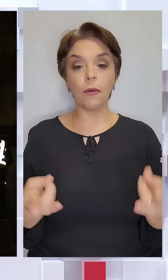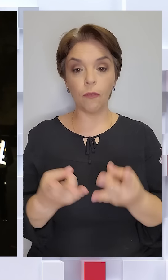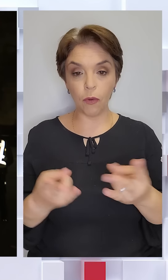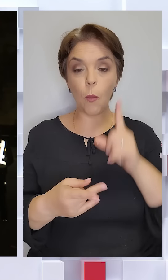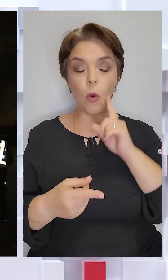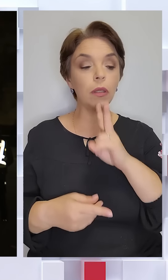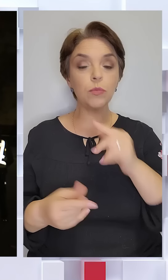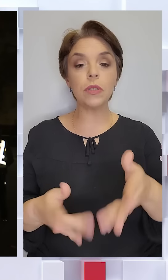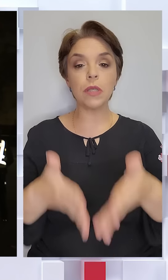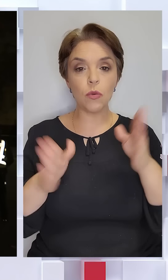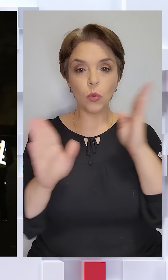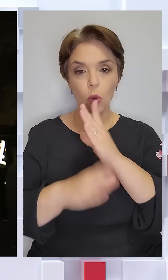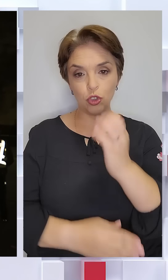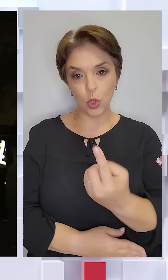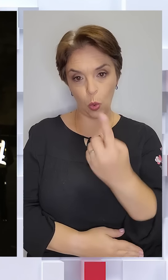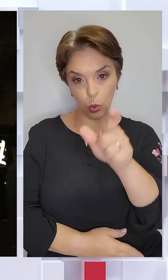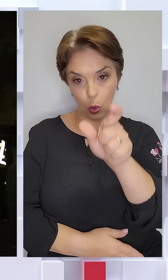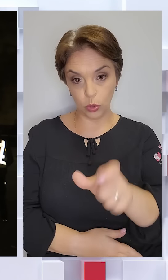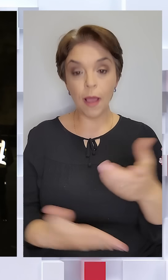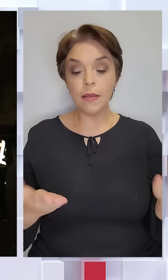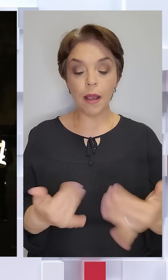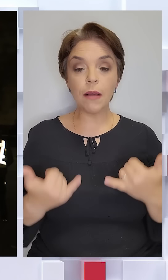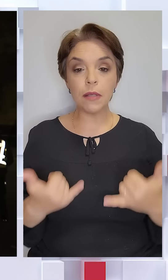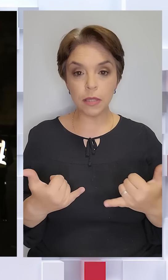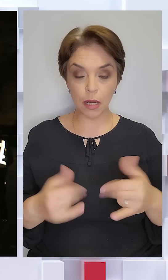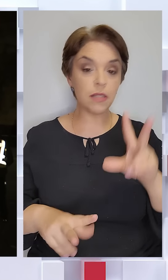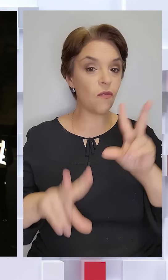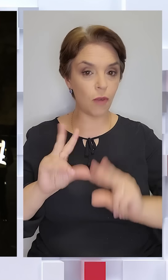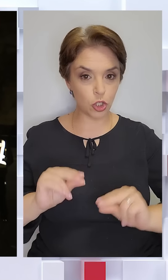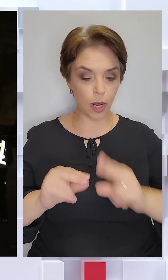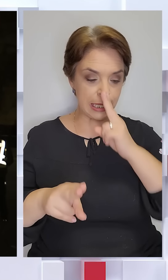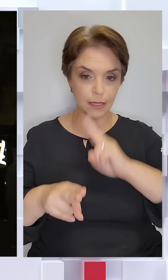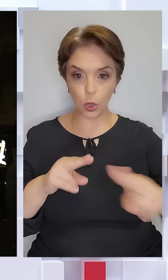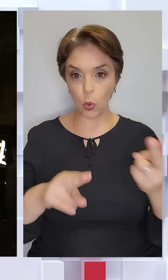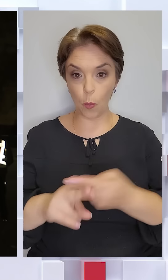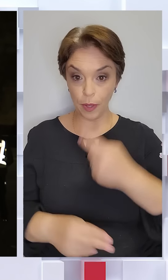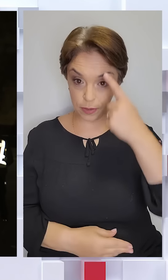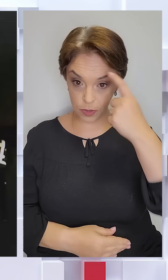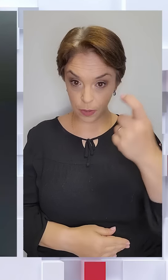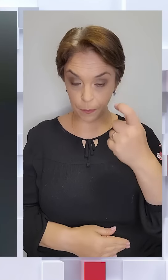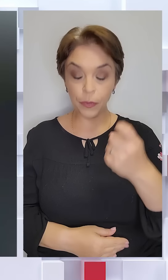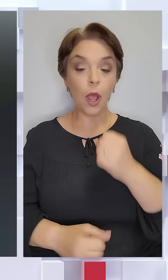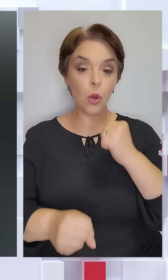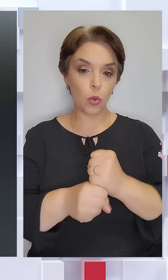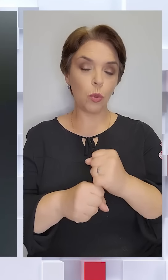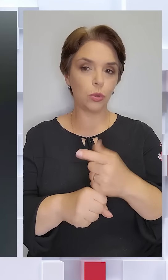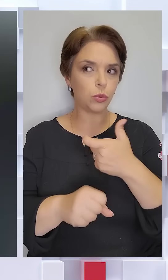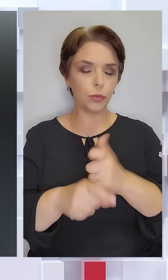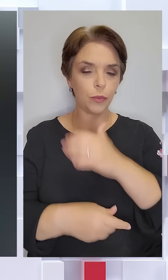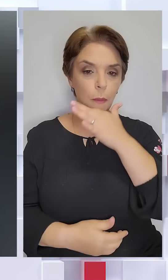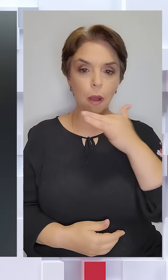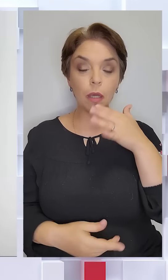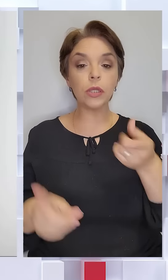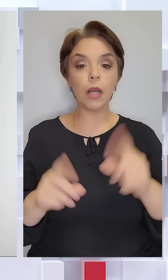доти, доки не буде з'ясована доля ще однієї людини, яка на даний момент вважається зниклою безвісти. Роботи тут досить